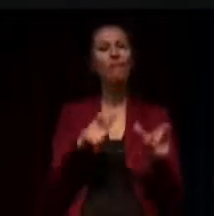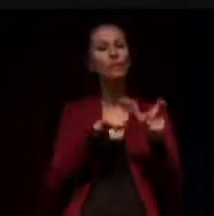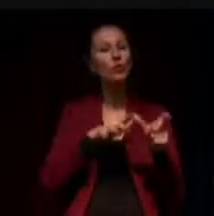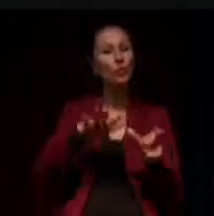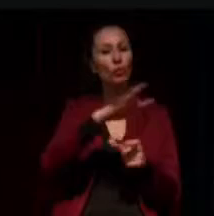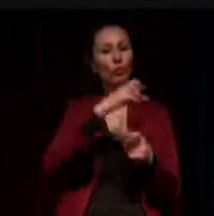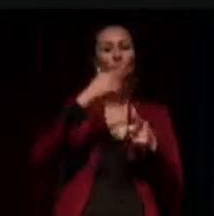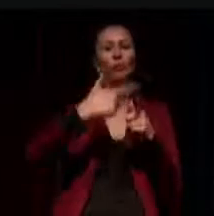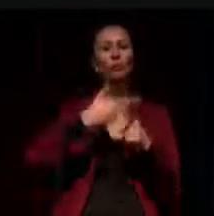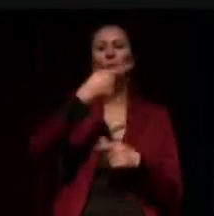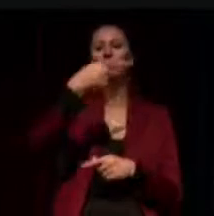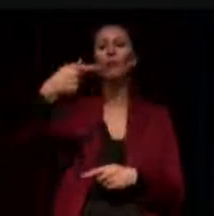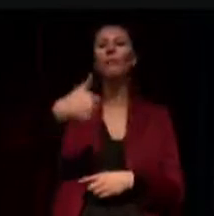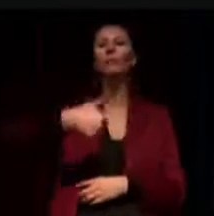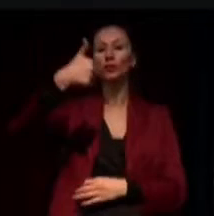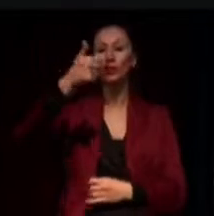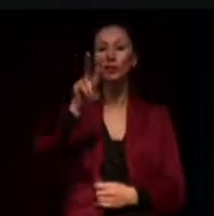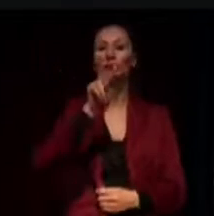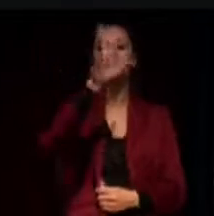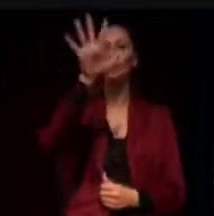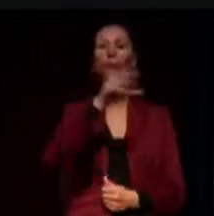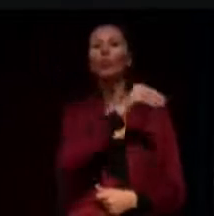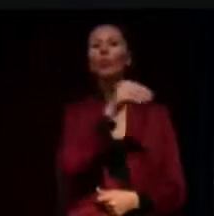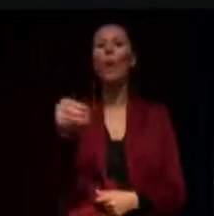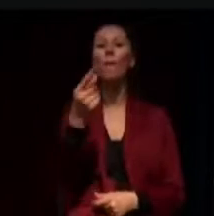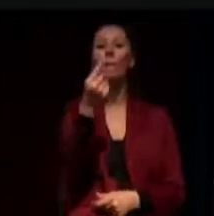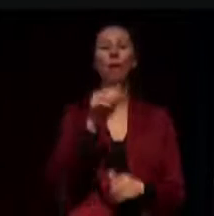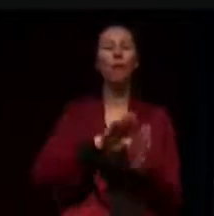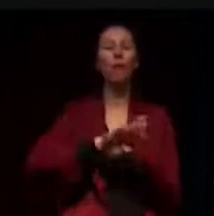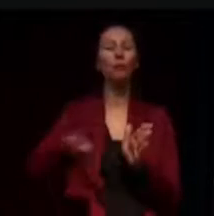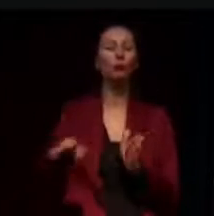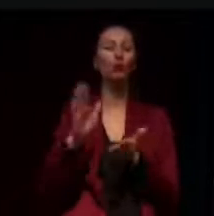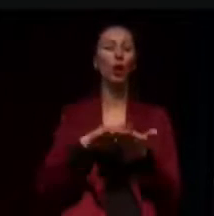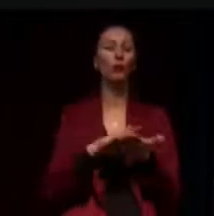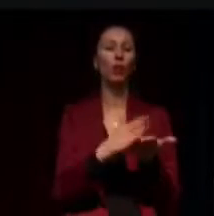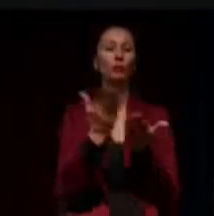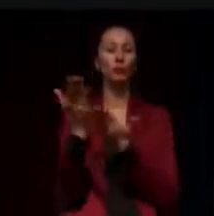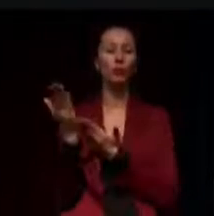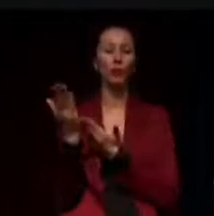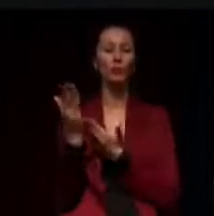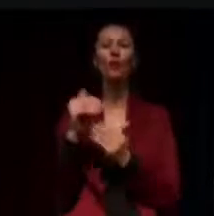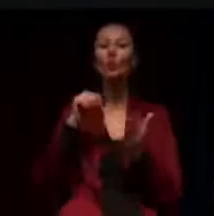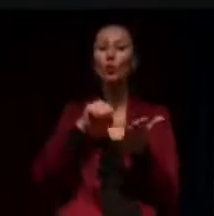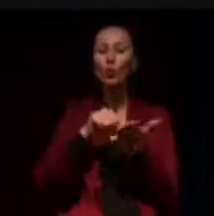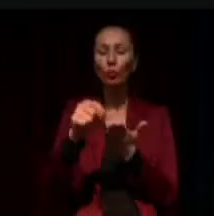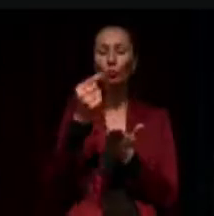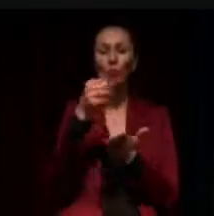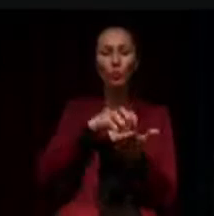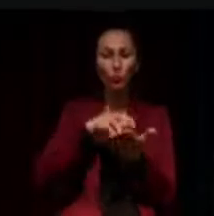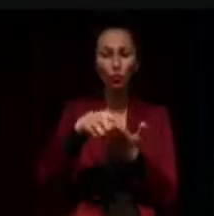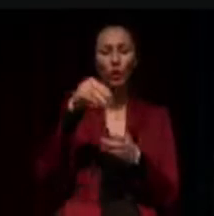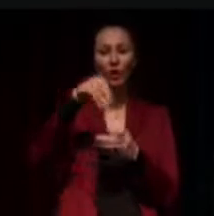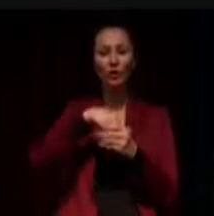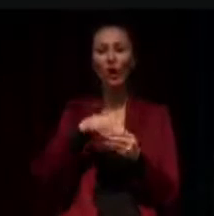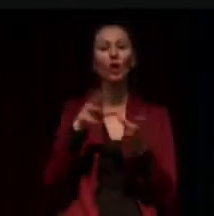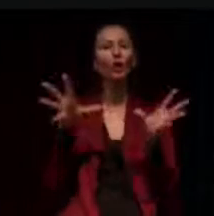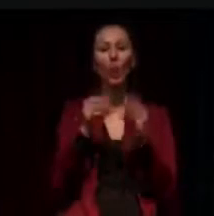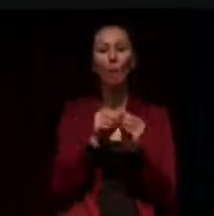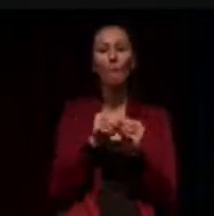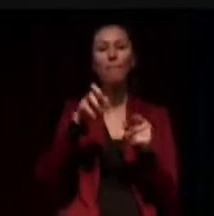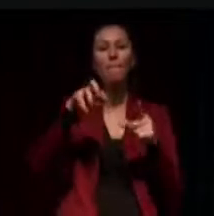Sosyal projeler daire başkanlığına 75 milyon ayrılmış arkadaşlar. Ki tüm bütçe içerisindeki toplam